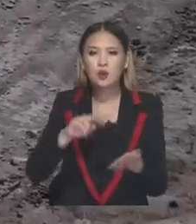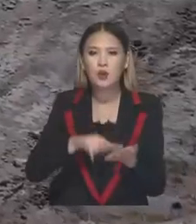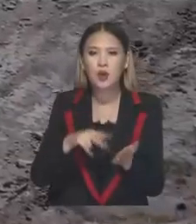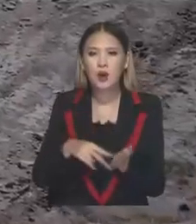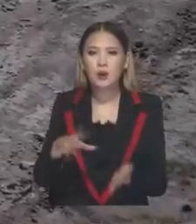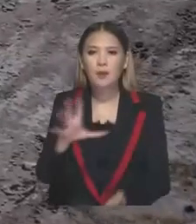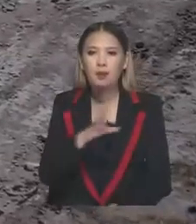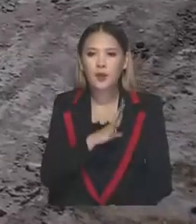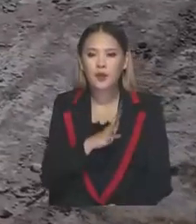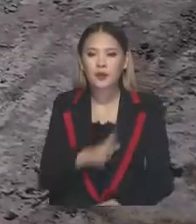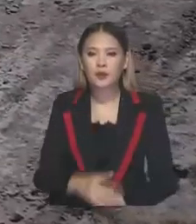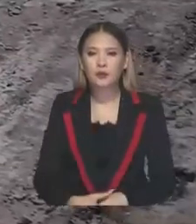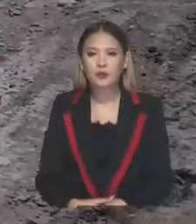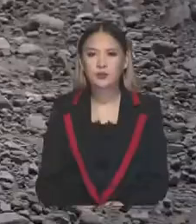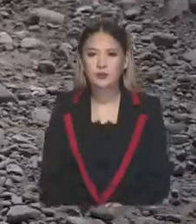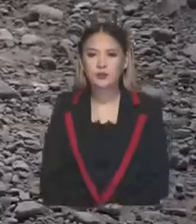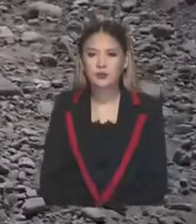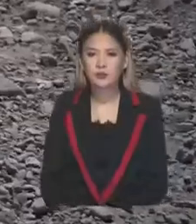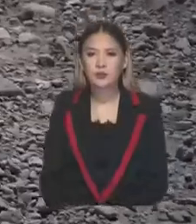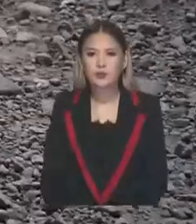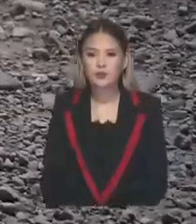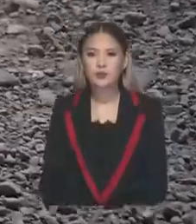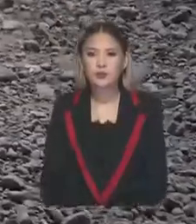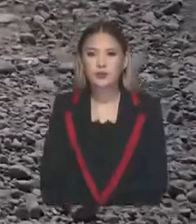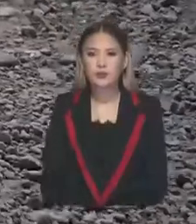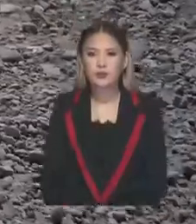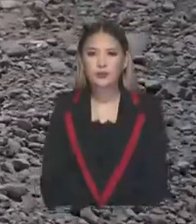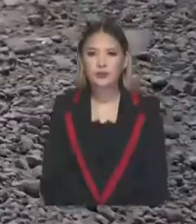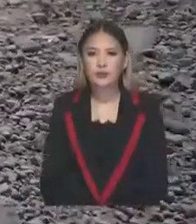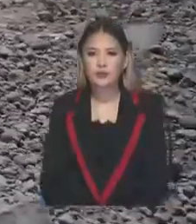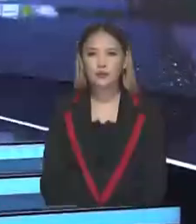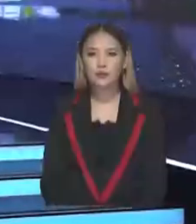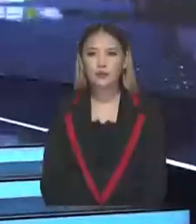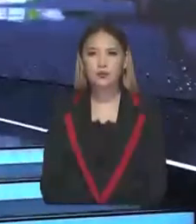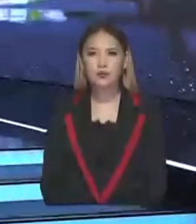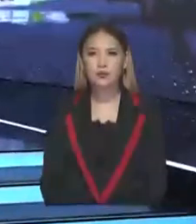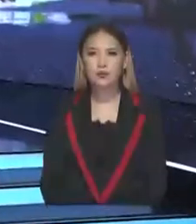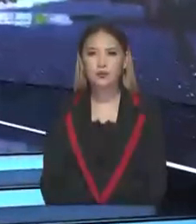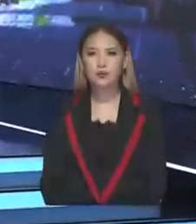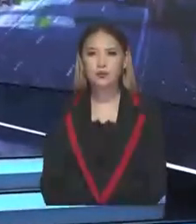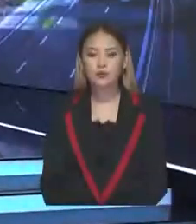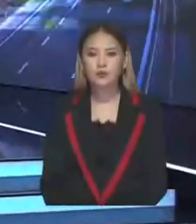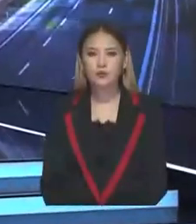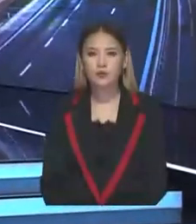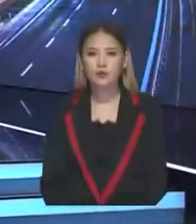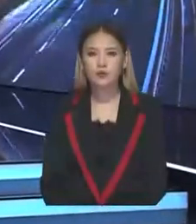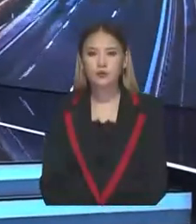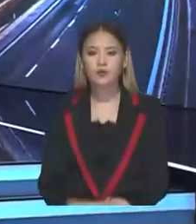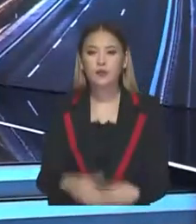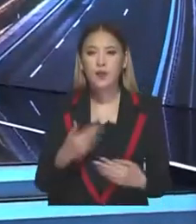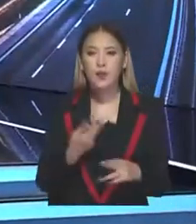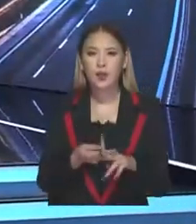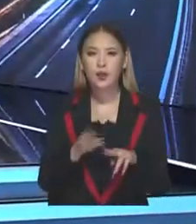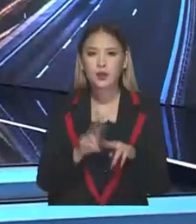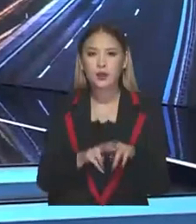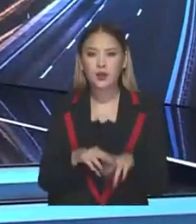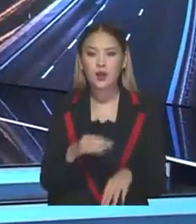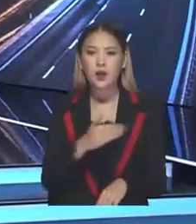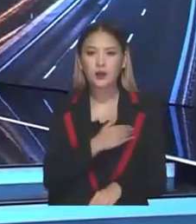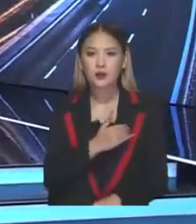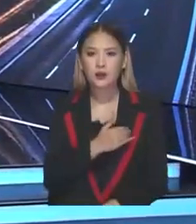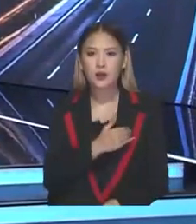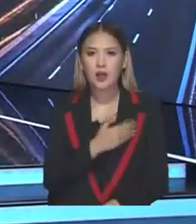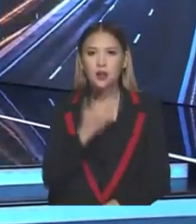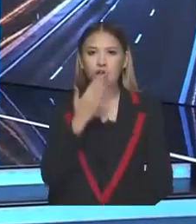болатын. Нұркен Қалижанұлы, Жібек Жолы, Түркістан облысынан. Сонымен, міне, жаңа